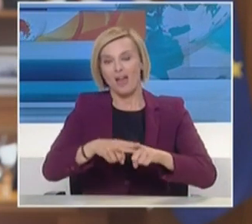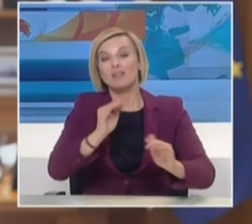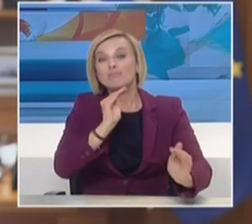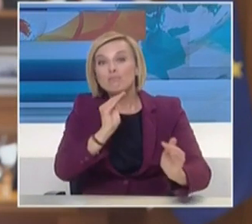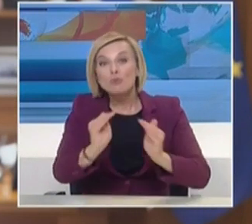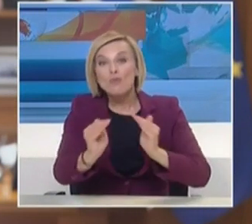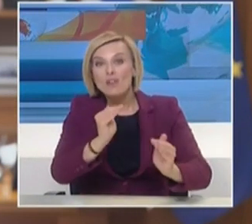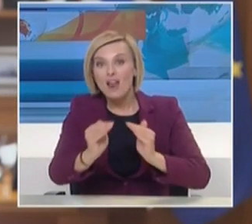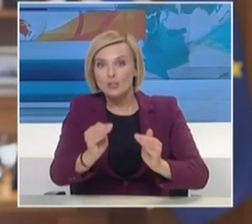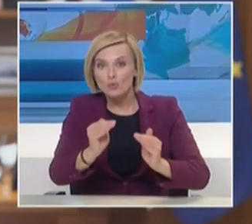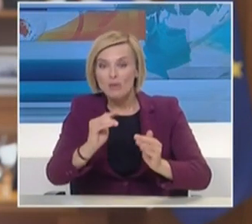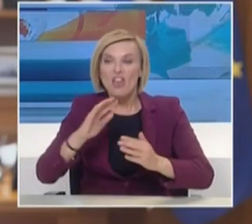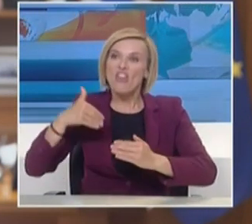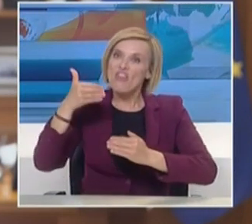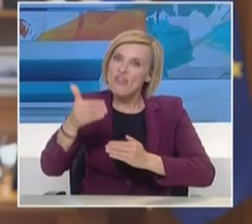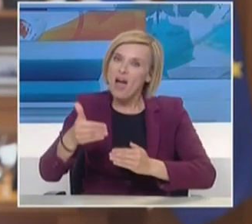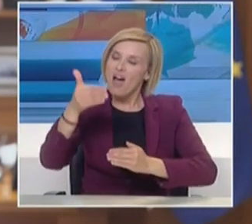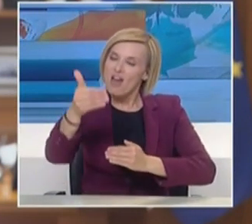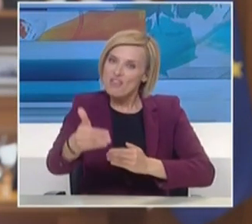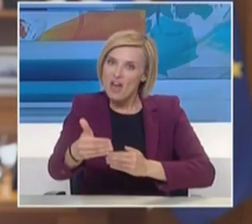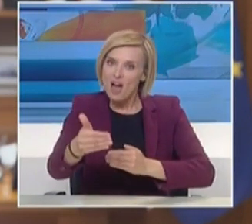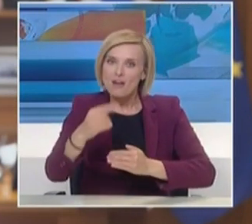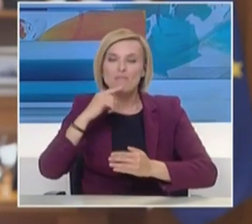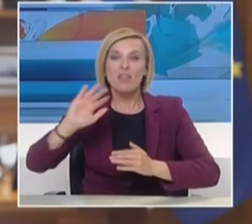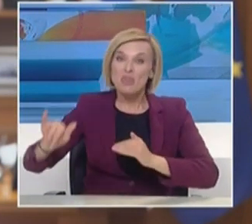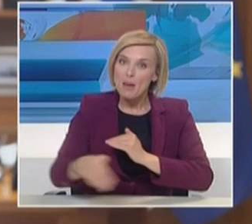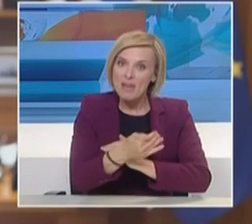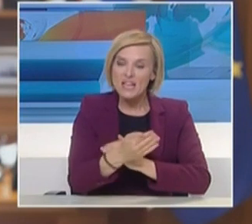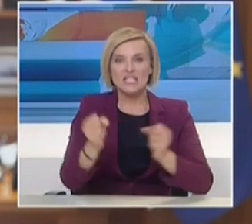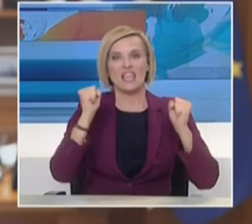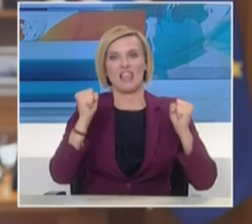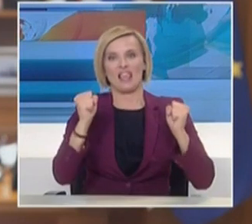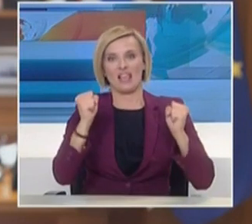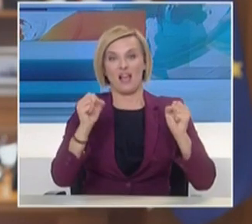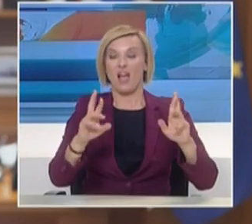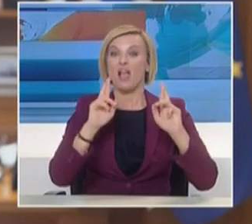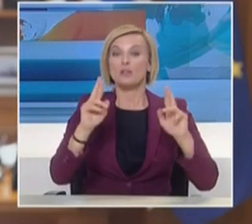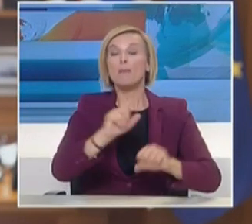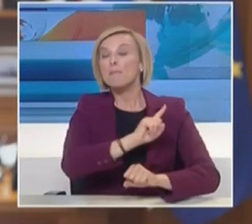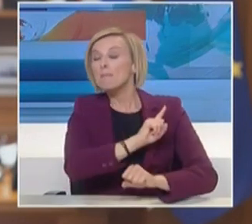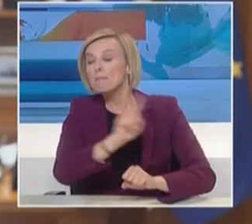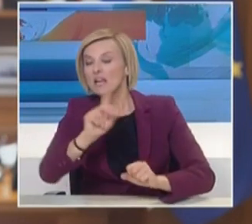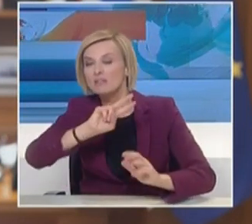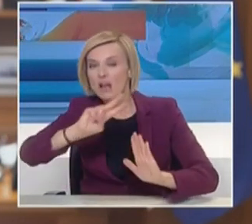να συναντήσουμε το αύριο πιο υγιείς, πιο δυνατή και πιο αισιόδοξη. Δεν